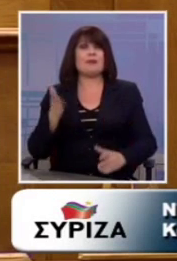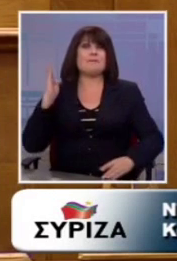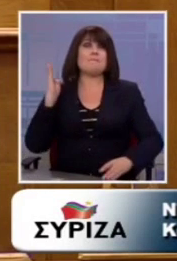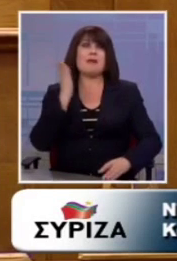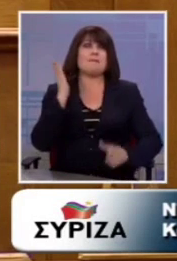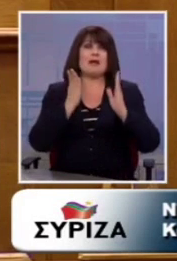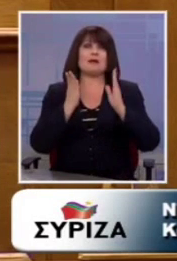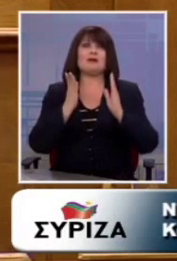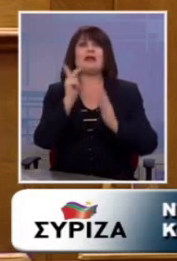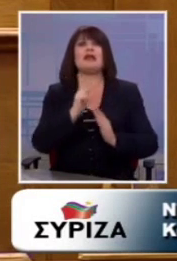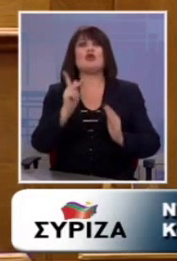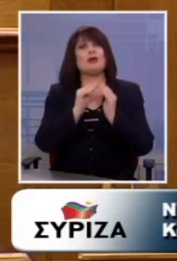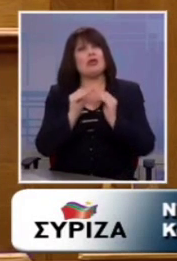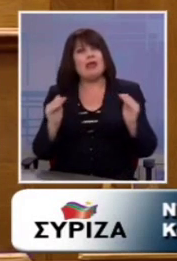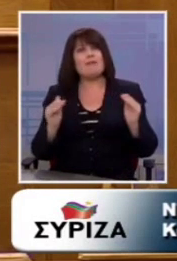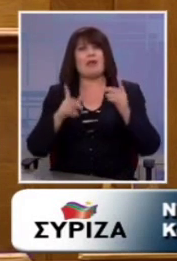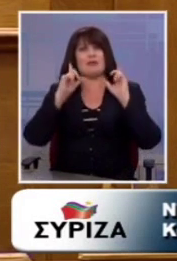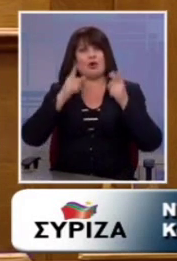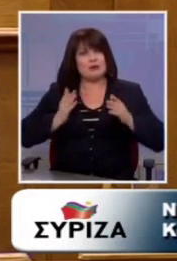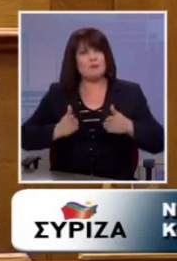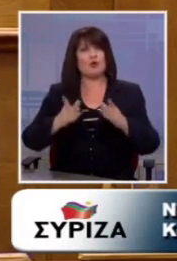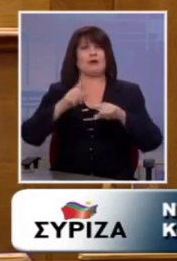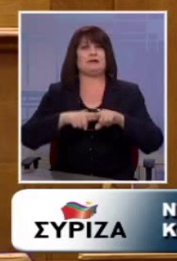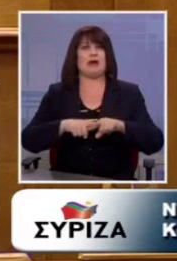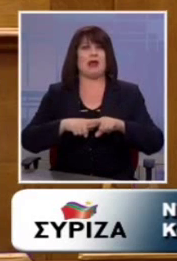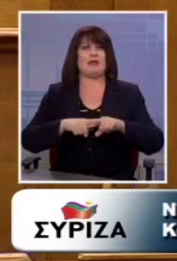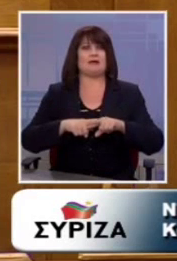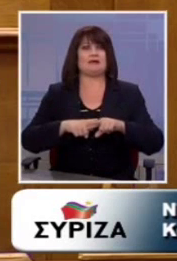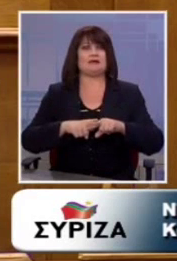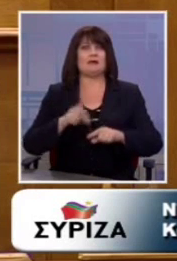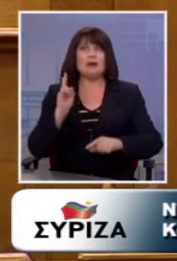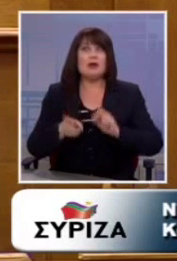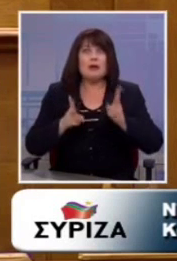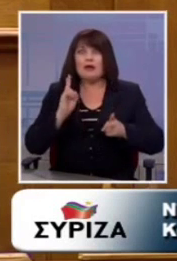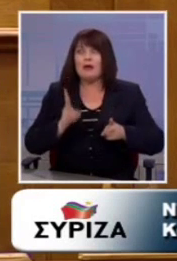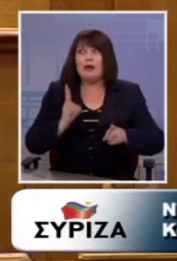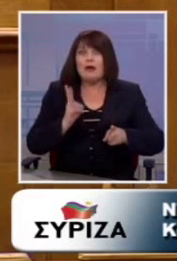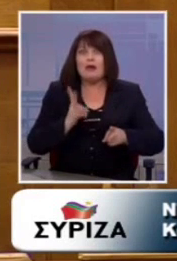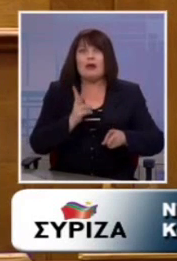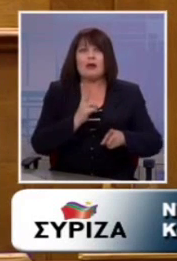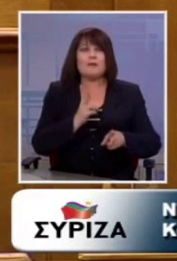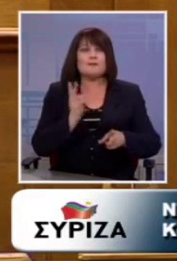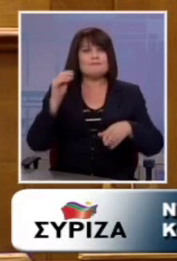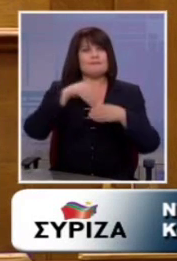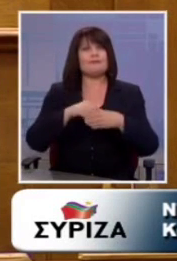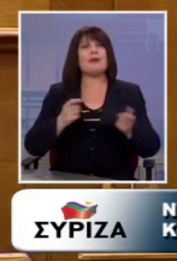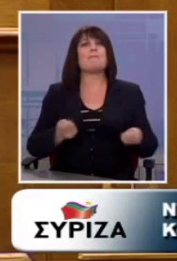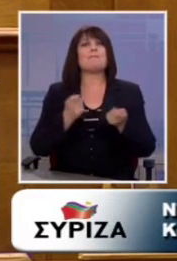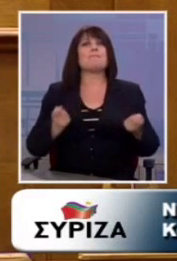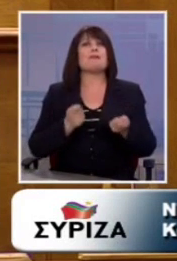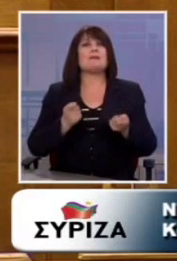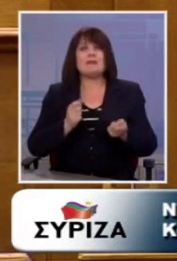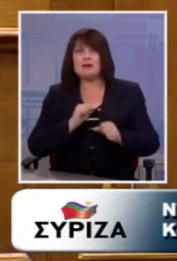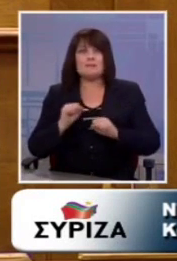κοινωνική ηρεμία και δημοκρατική πορεία της χώρας, σε αυτή την κινδυνολογία εντάσσονται και πρακτικές